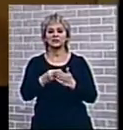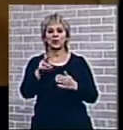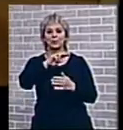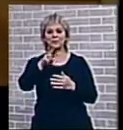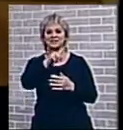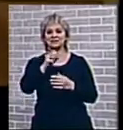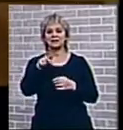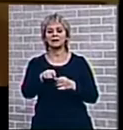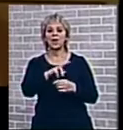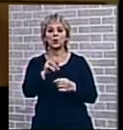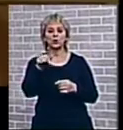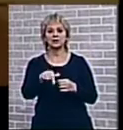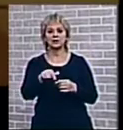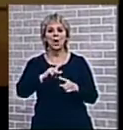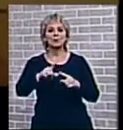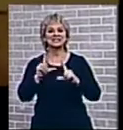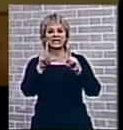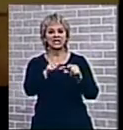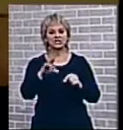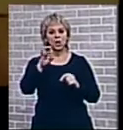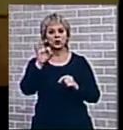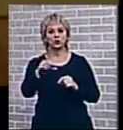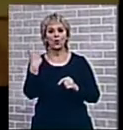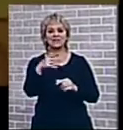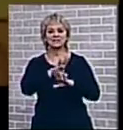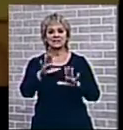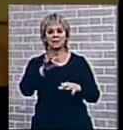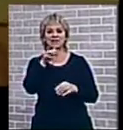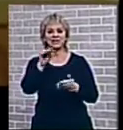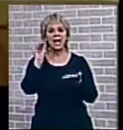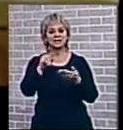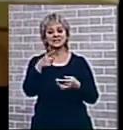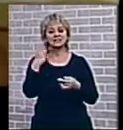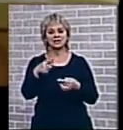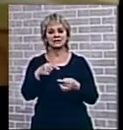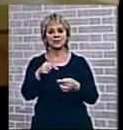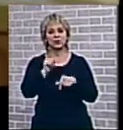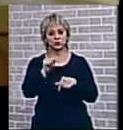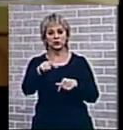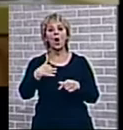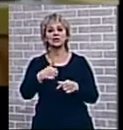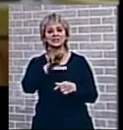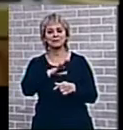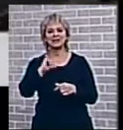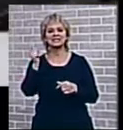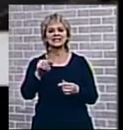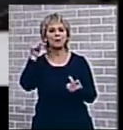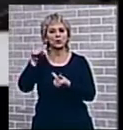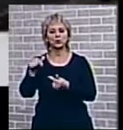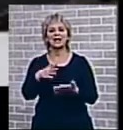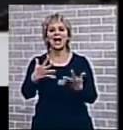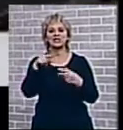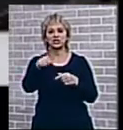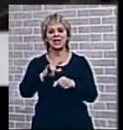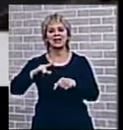Точно, у вас такой бзик. Быстро езда, но у вас не было времени оценить. А у нас было. Самый пунктуальный,